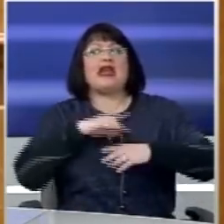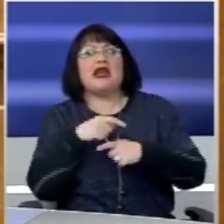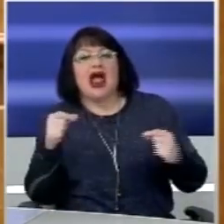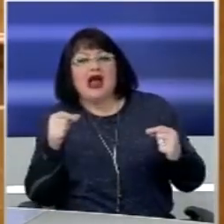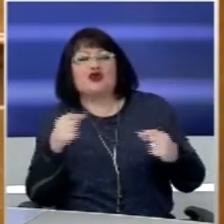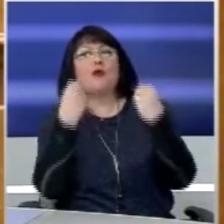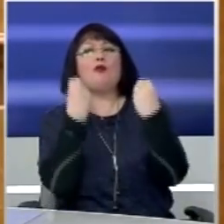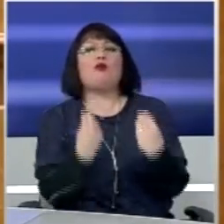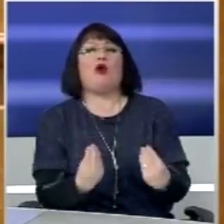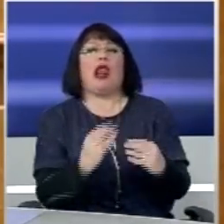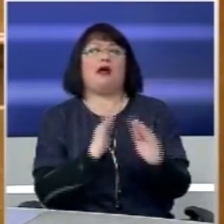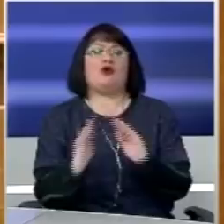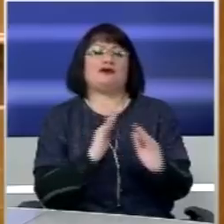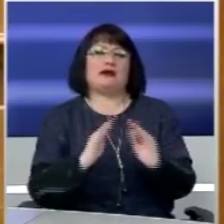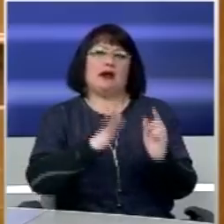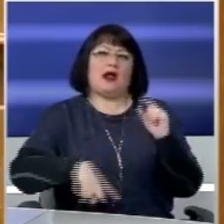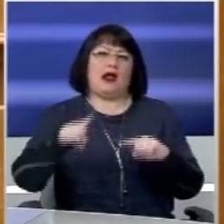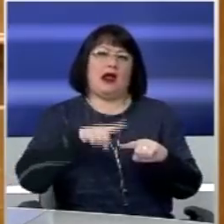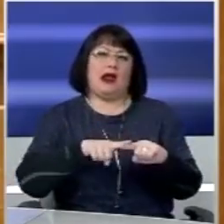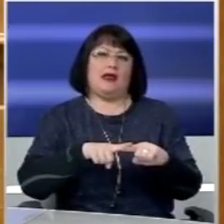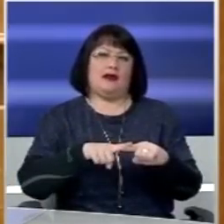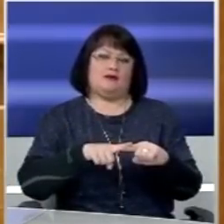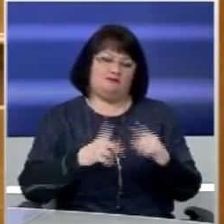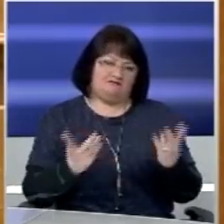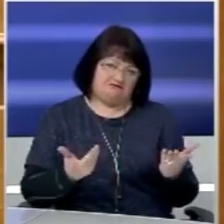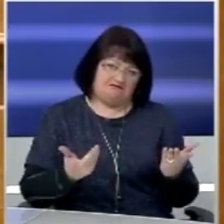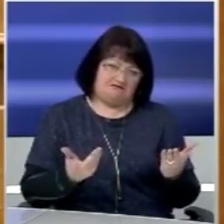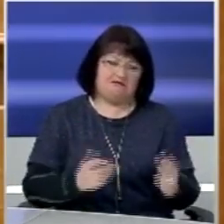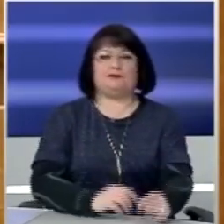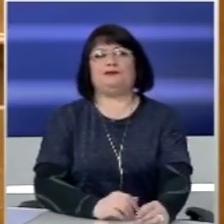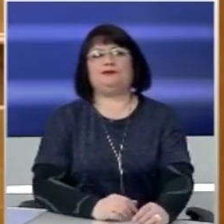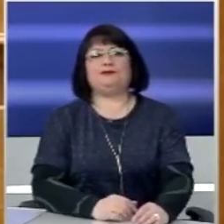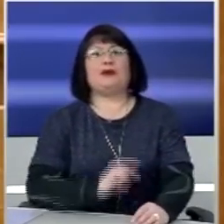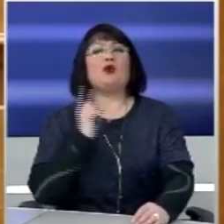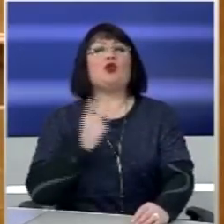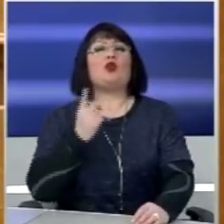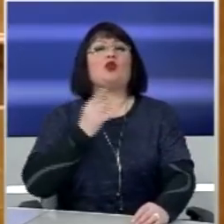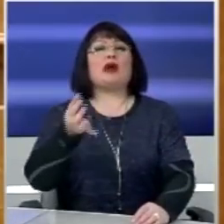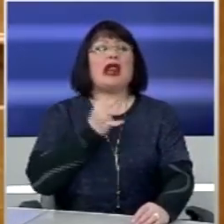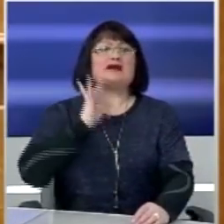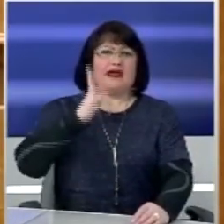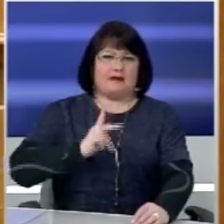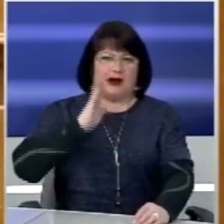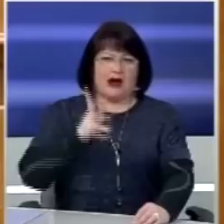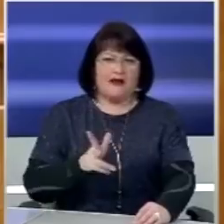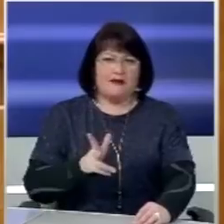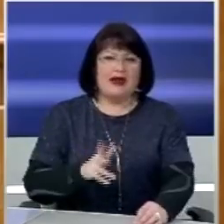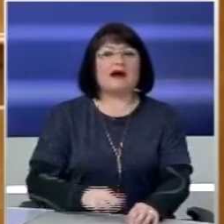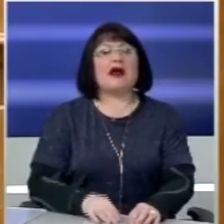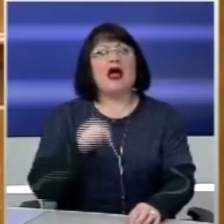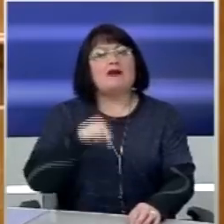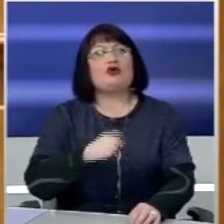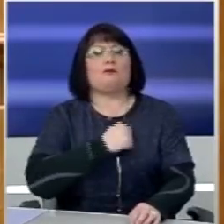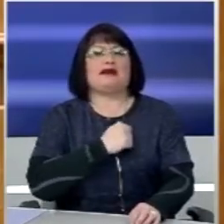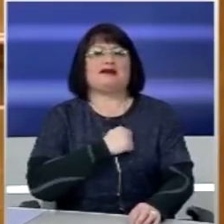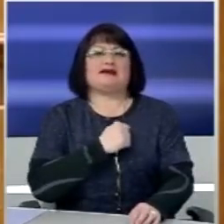τόσο καλύτερα προστατεύεται η χώρα, όπως λέτε συνήθως καθημερινά. Αυτό το δόγμα